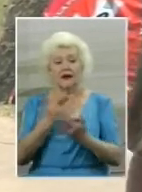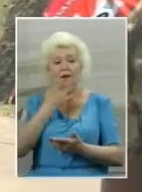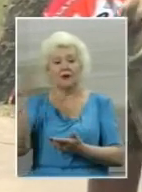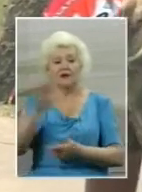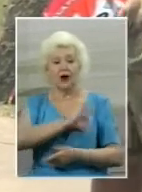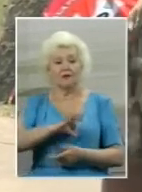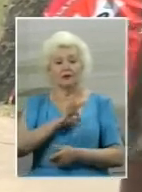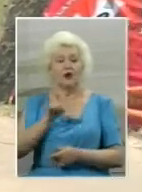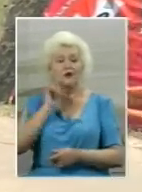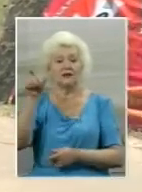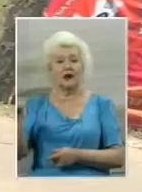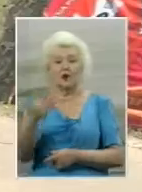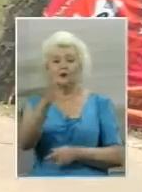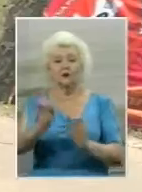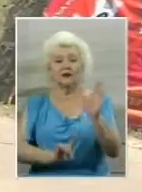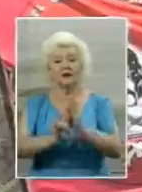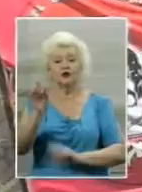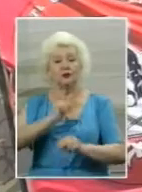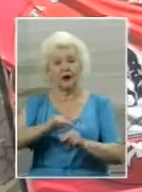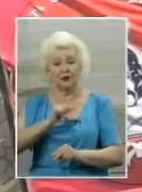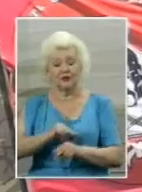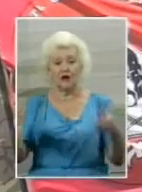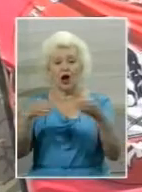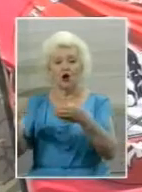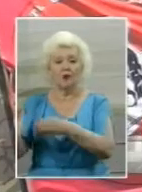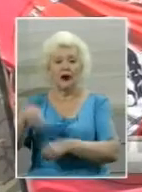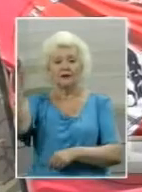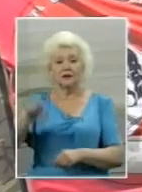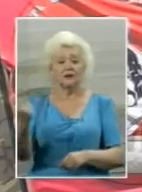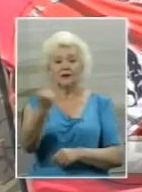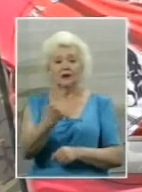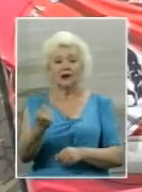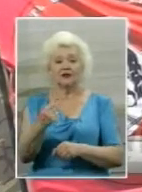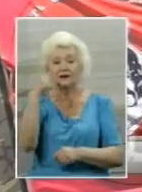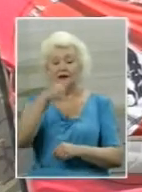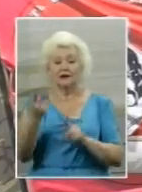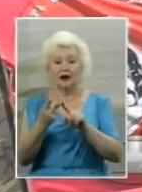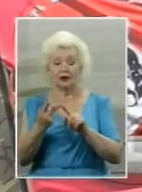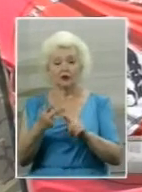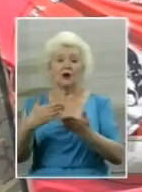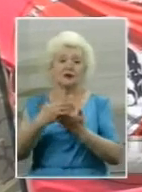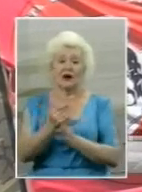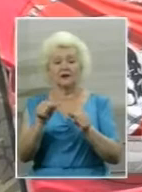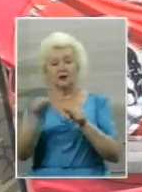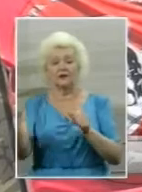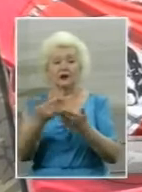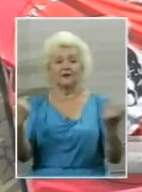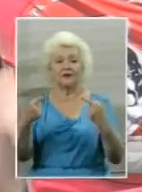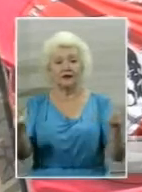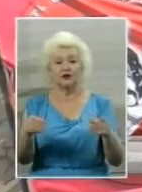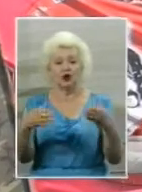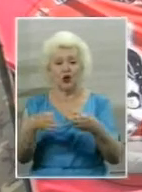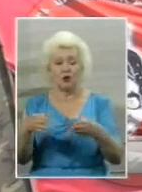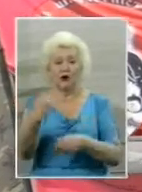патріотичне виховання молоді, вона починає працювати. Команди, які вже приїжджають не перший рік, а другий рік, вони якісно відрізняються від інших команд. В